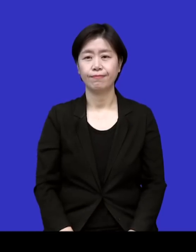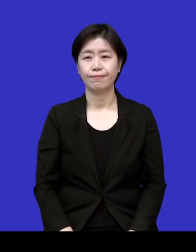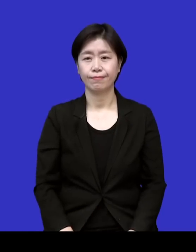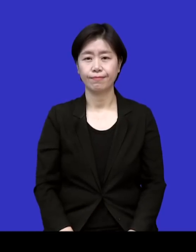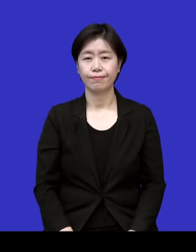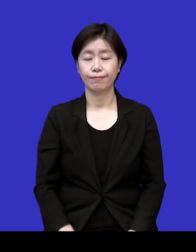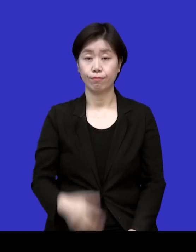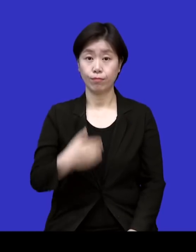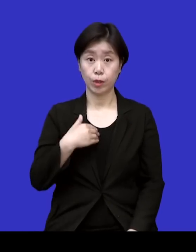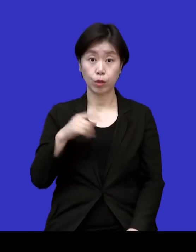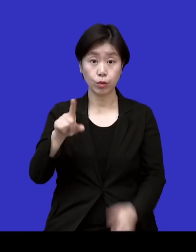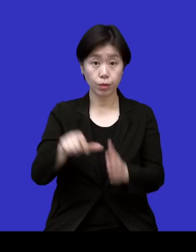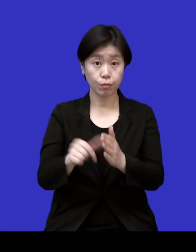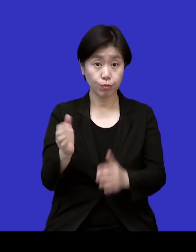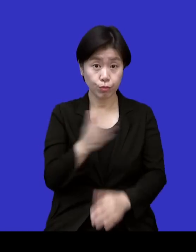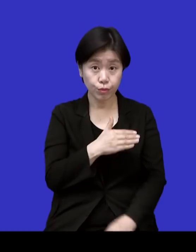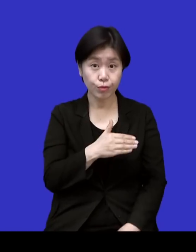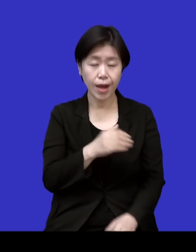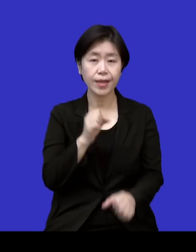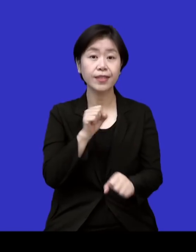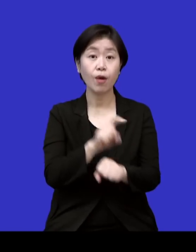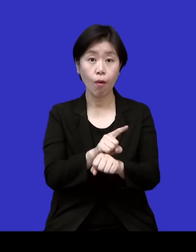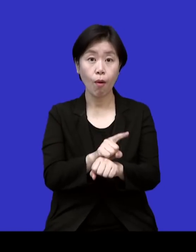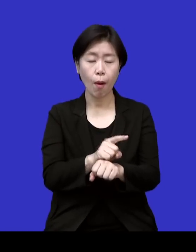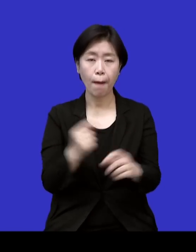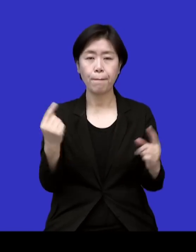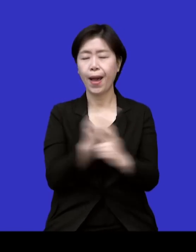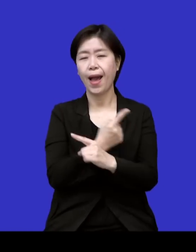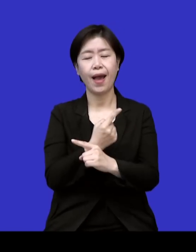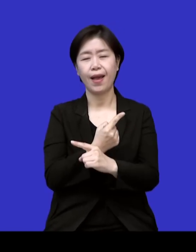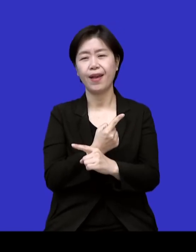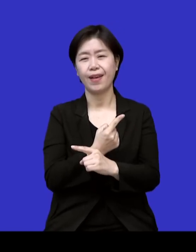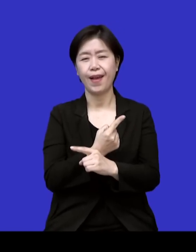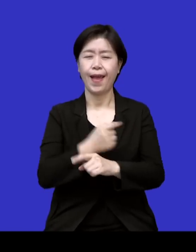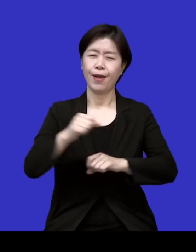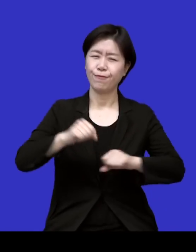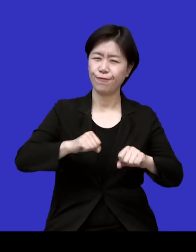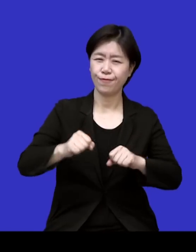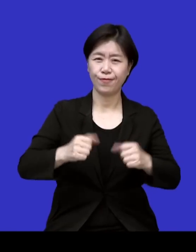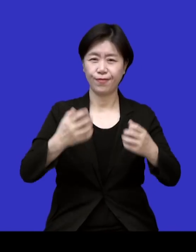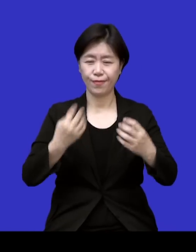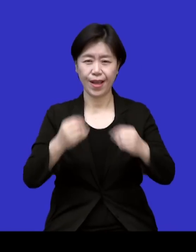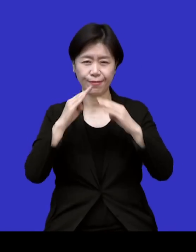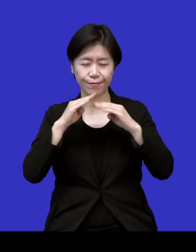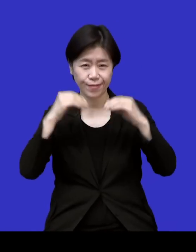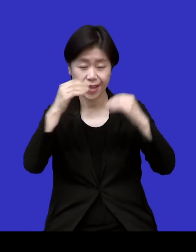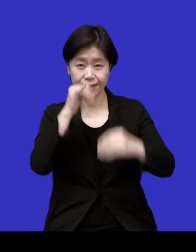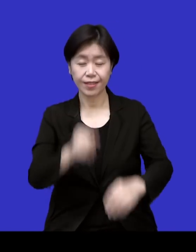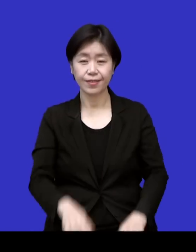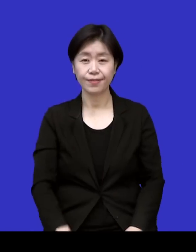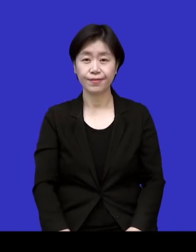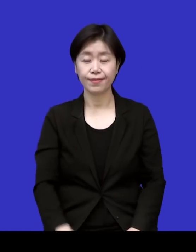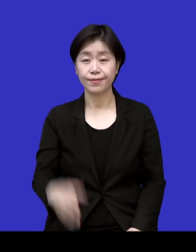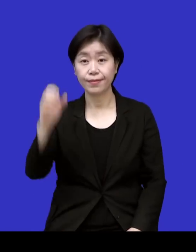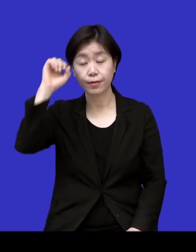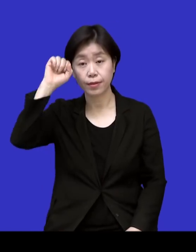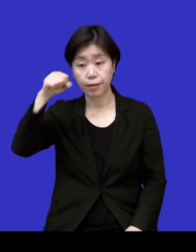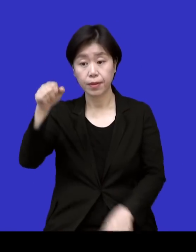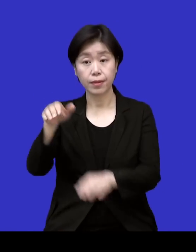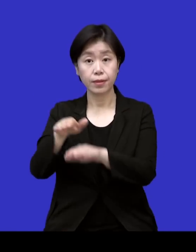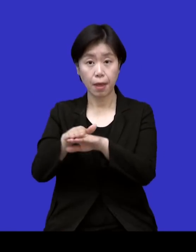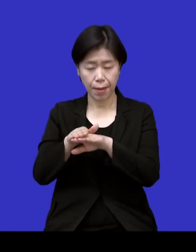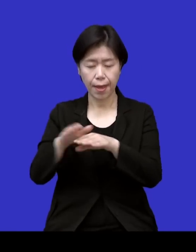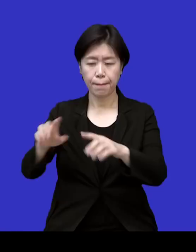그러면서 이제 성격도 완전히 바뀌었어요. 네, 성격도 바뀌고 새벽 예배를 이제 계속 갔어요.